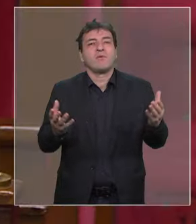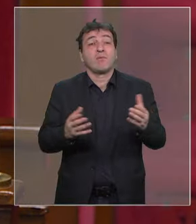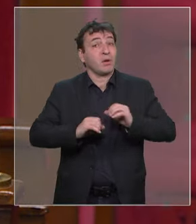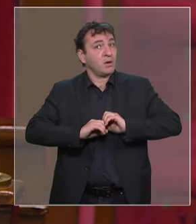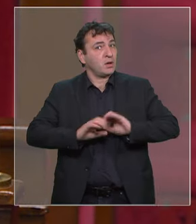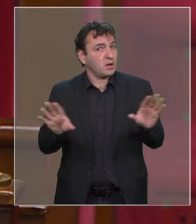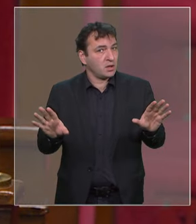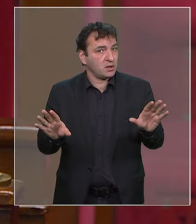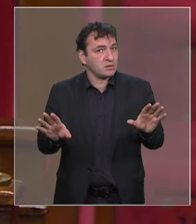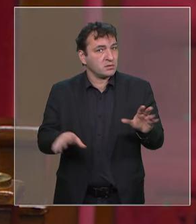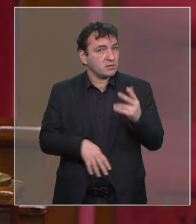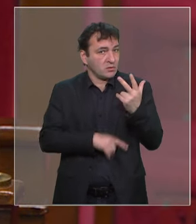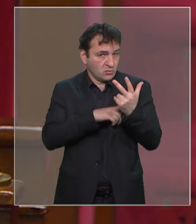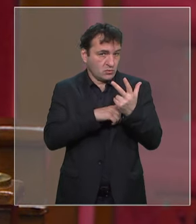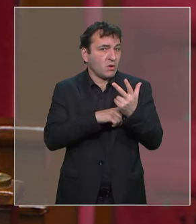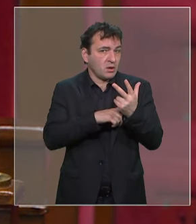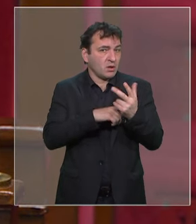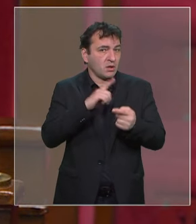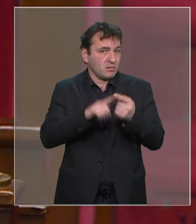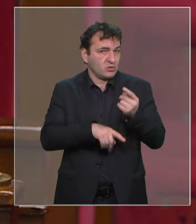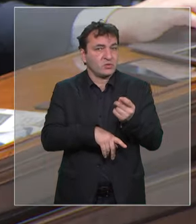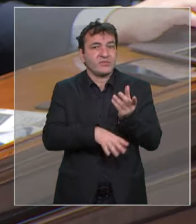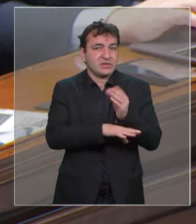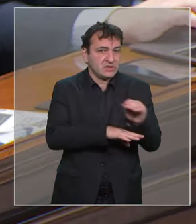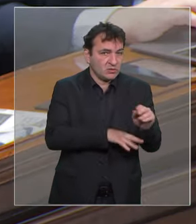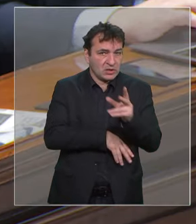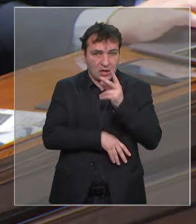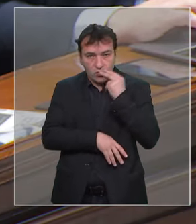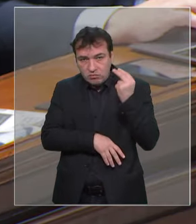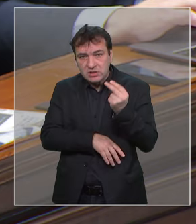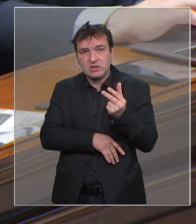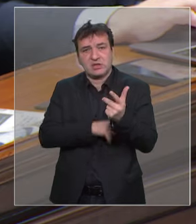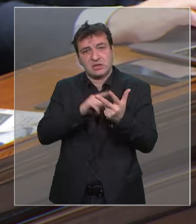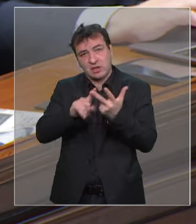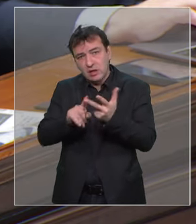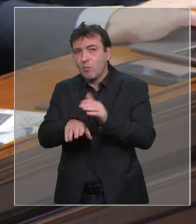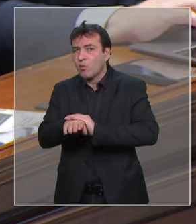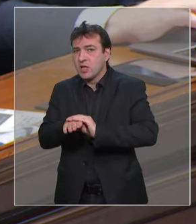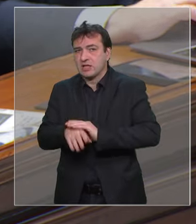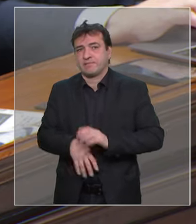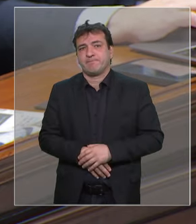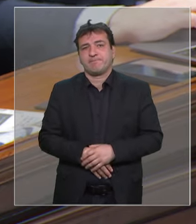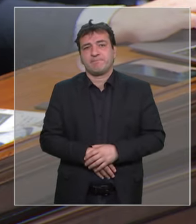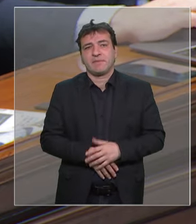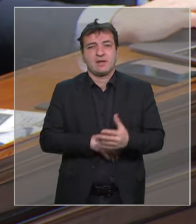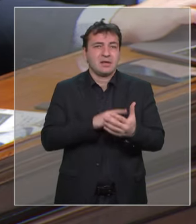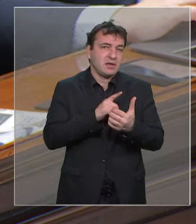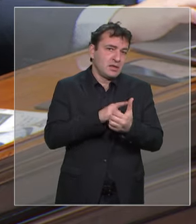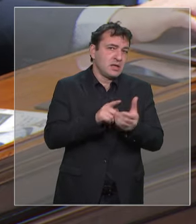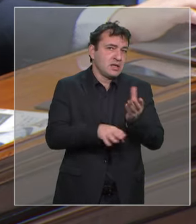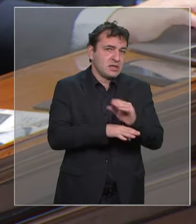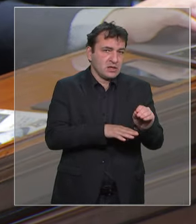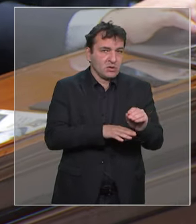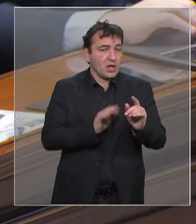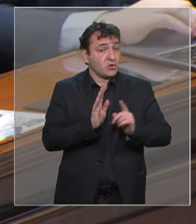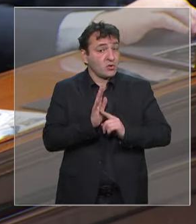claire. Elle repose sur trois piliers, sécuritaire, humanitaire et politique. Sécuritaire, nous l'avons dit, c'est